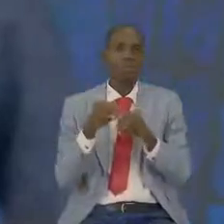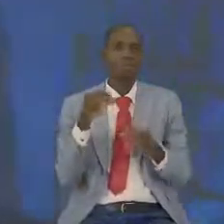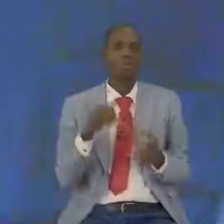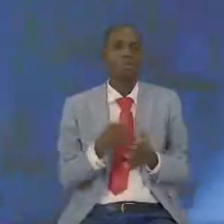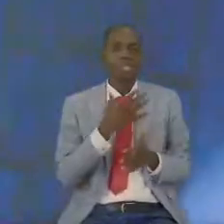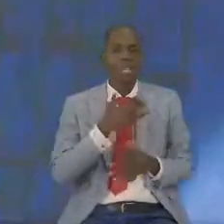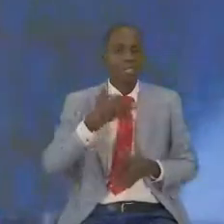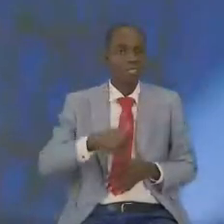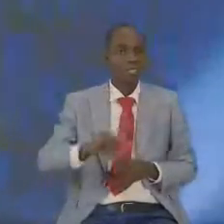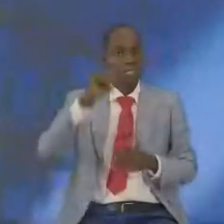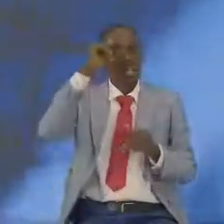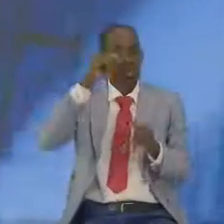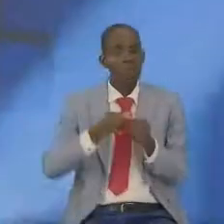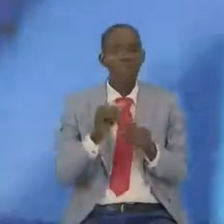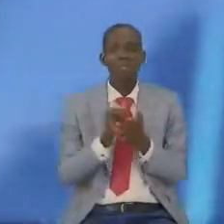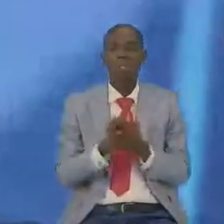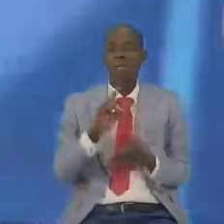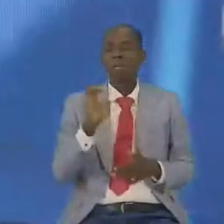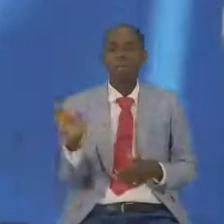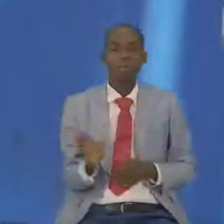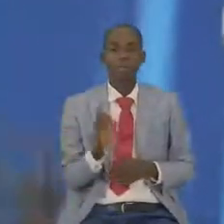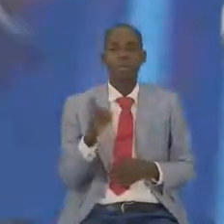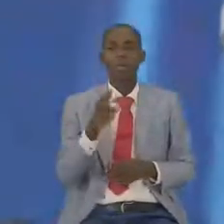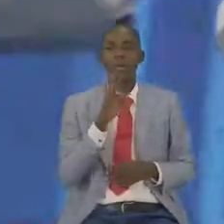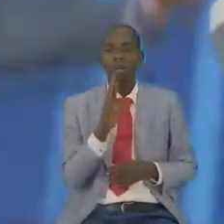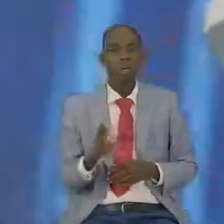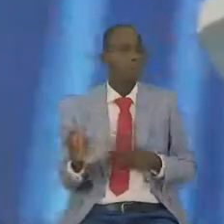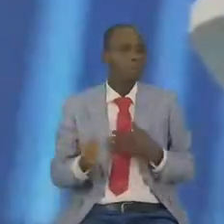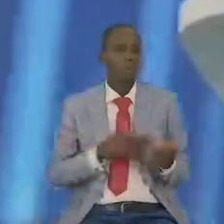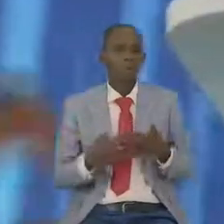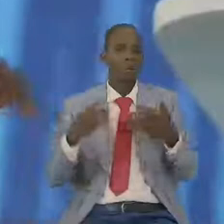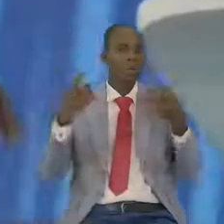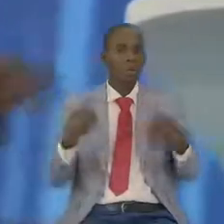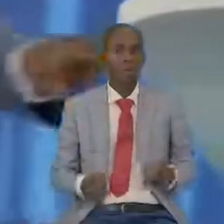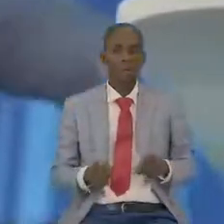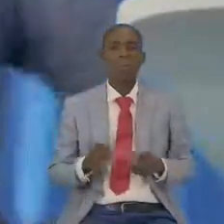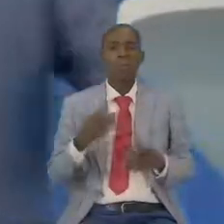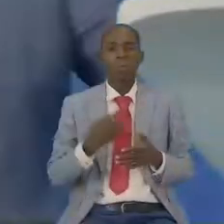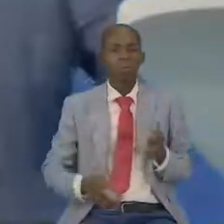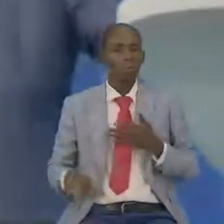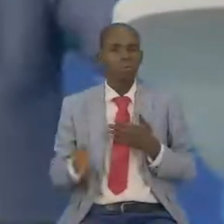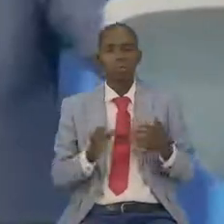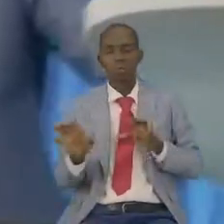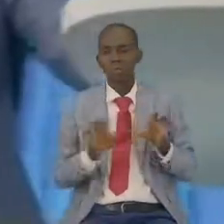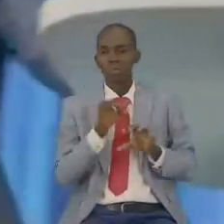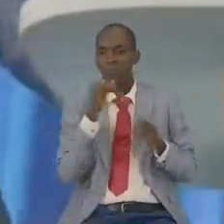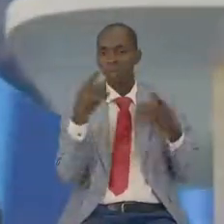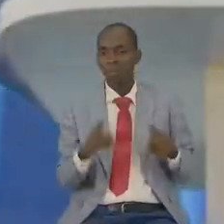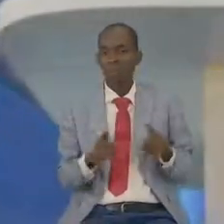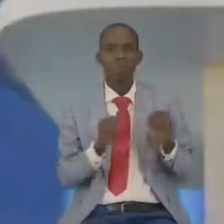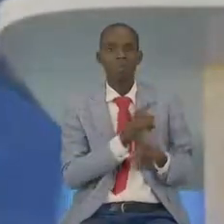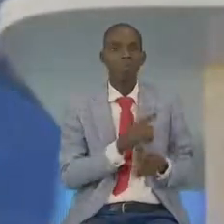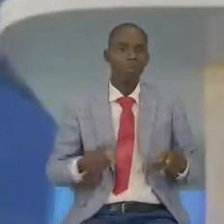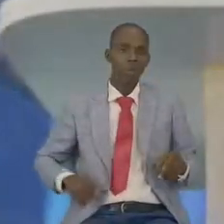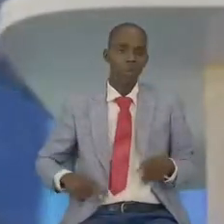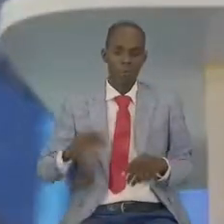rappelez-vous que partout où vous êtes, peu importe ce qui se passe, et peu importe ce qui ne se passe pas, l'Éternel,